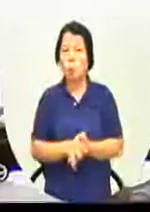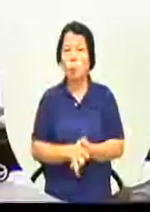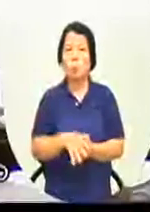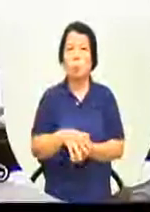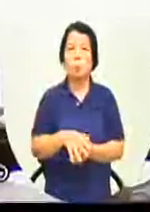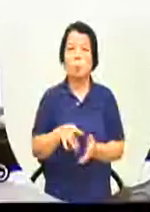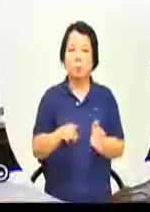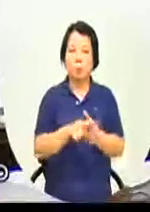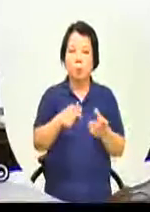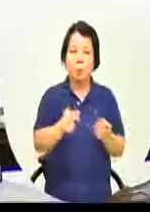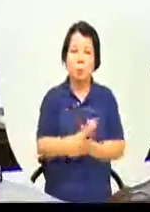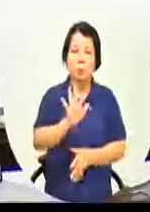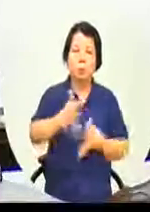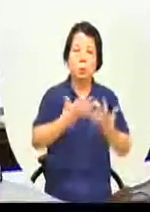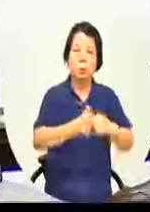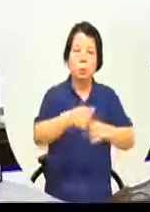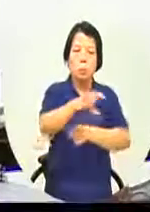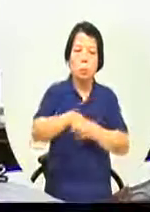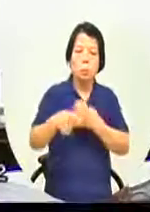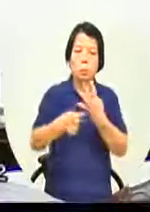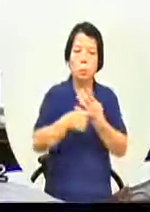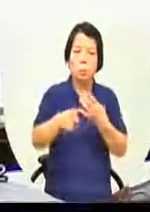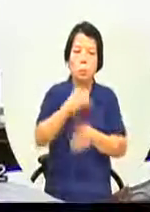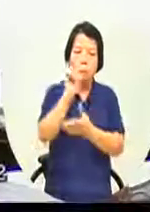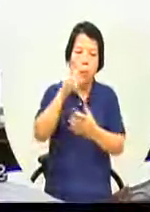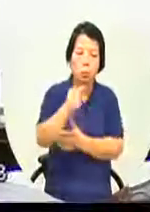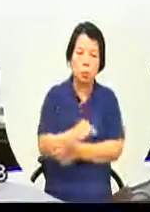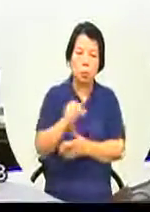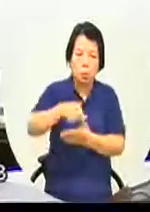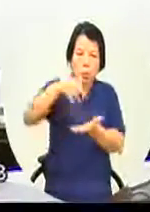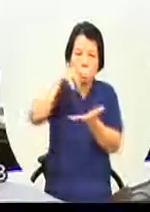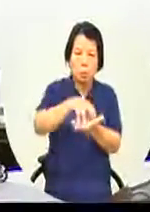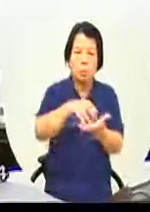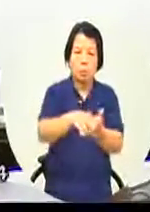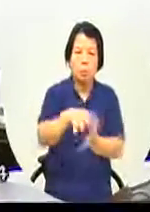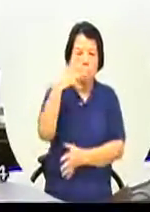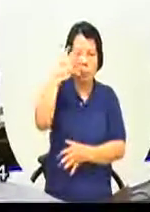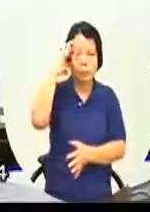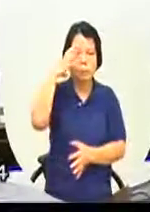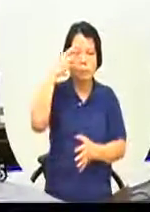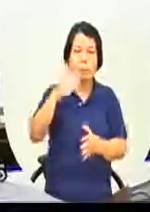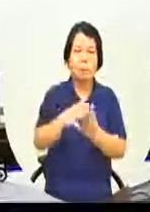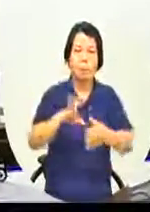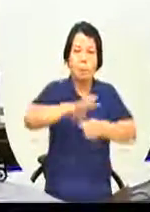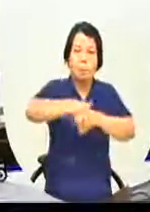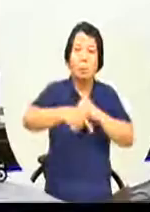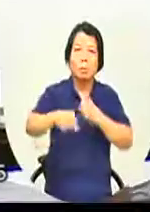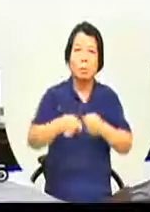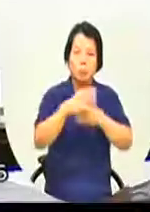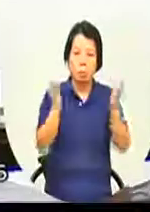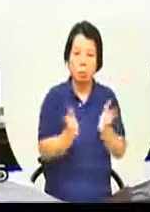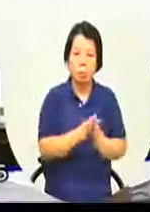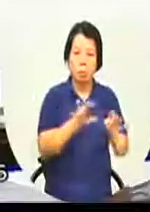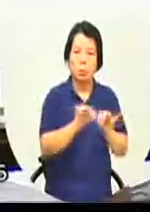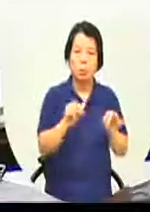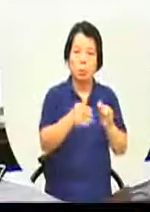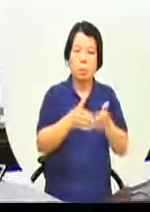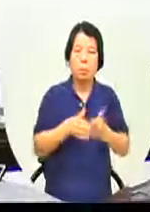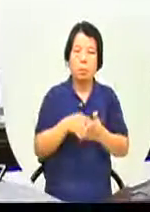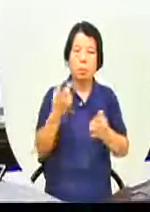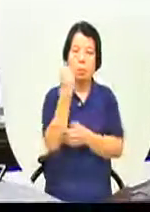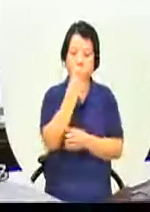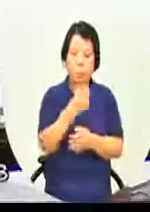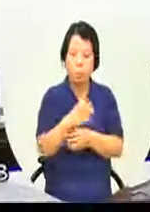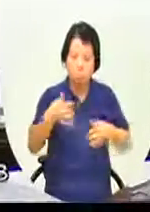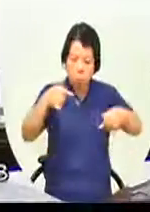说有机农业其实它在认证的过程是非常繁复的。它包括说你的所有的土地要去检测